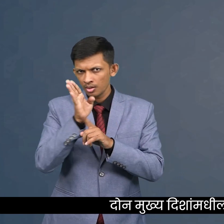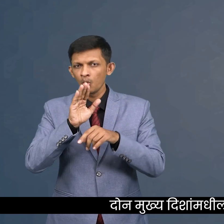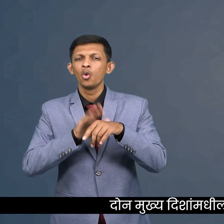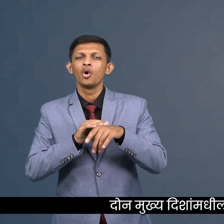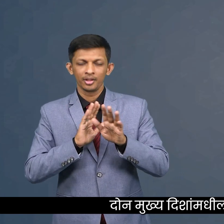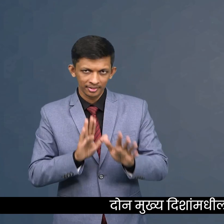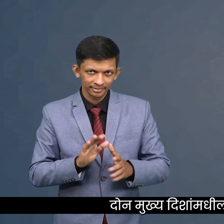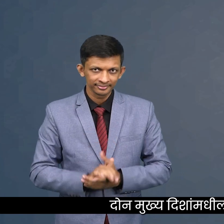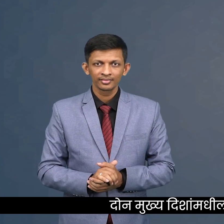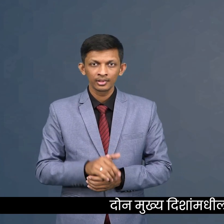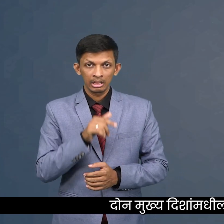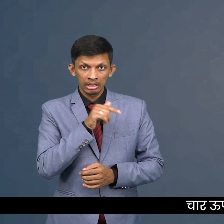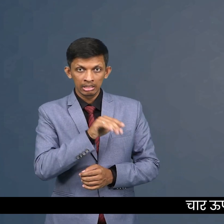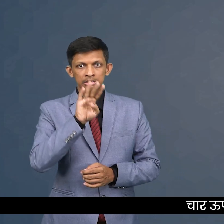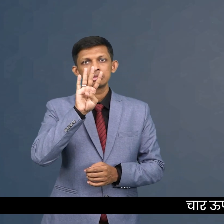म्हणतात.